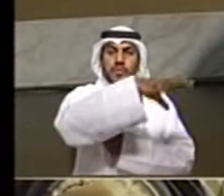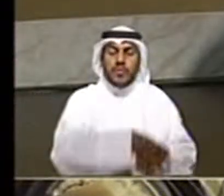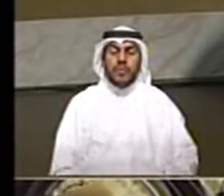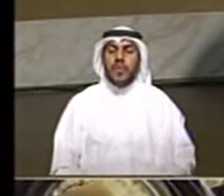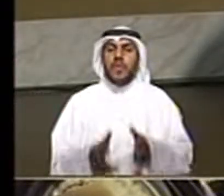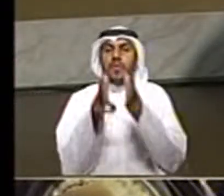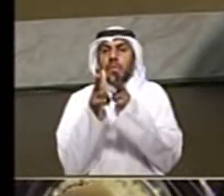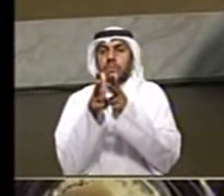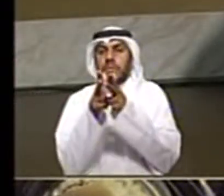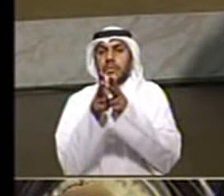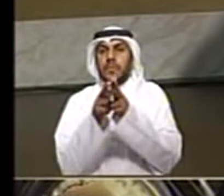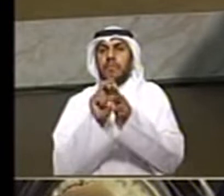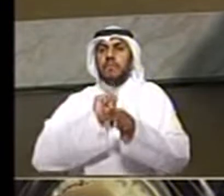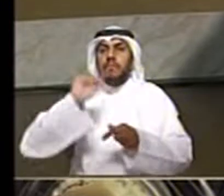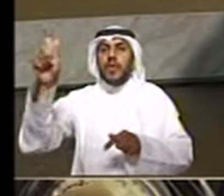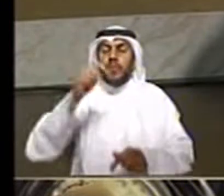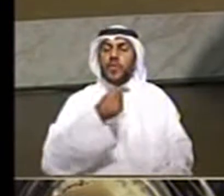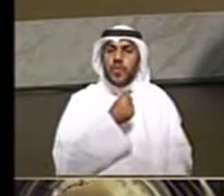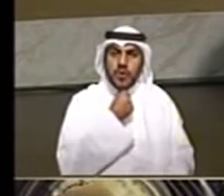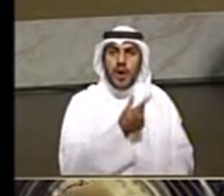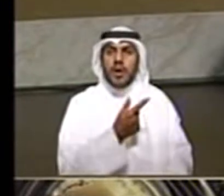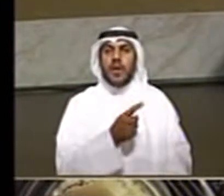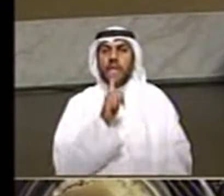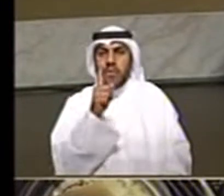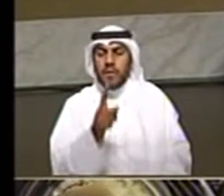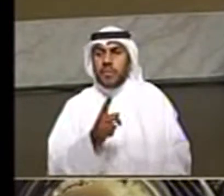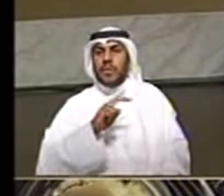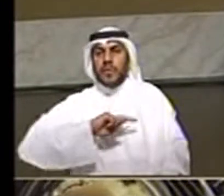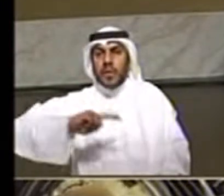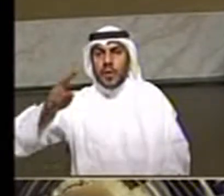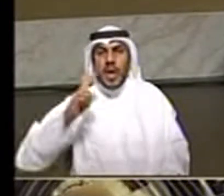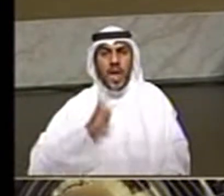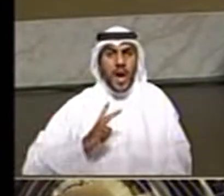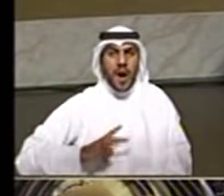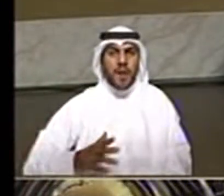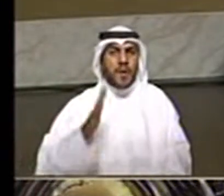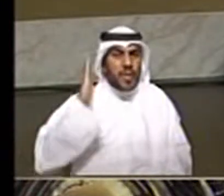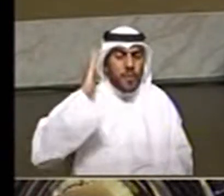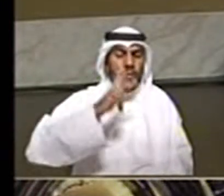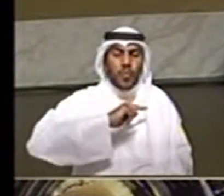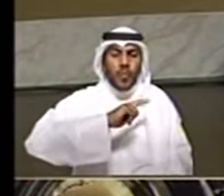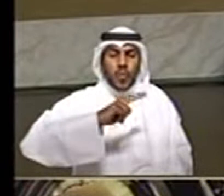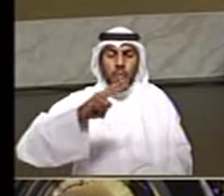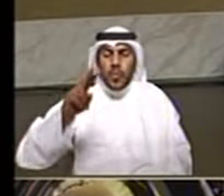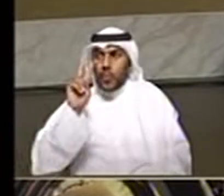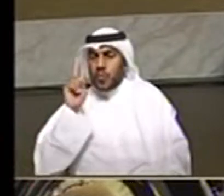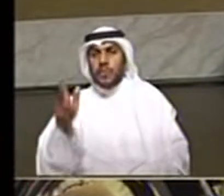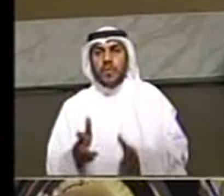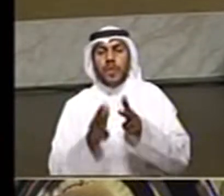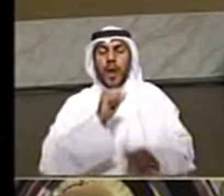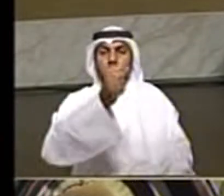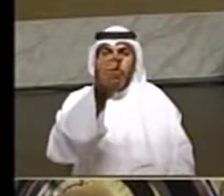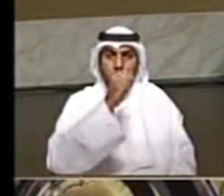وإبراز قدرة وتميز الإعلام الكويتي على التعامل مع كافة الحالات الطارئة مما كان له عظيم